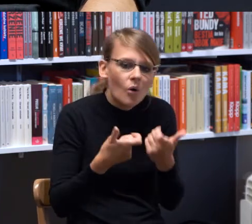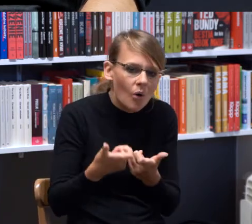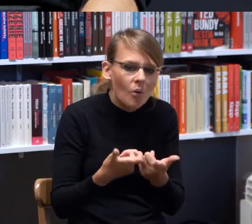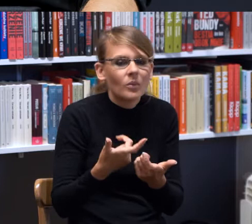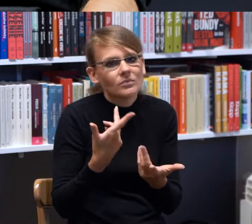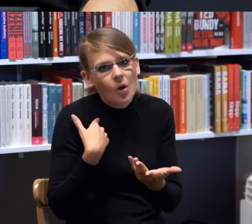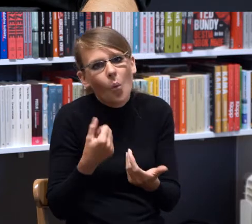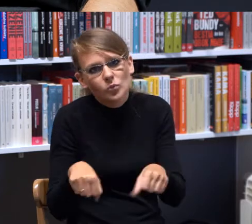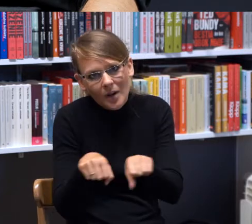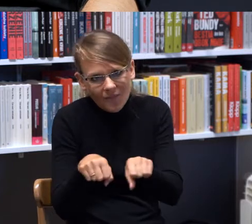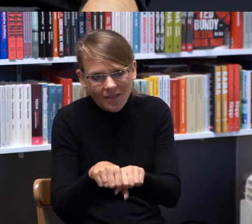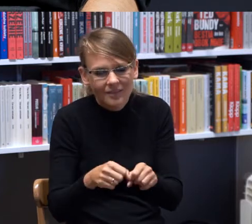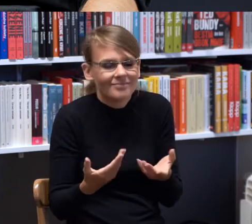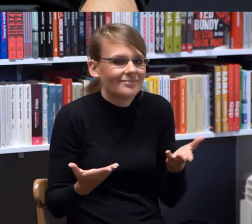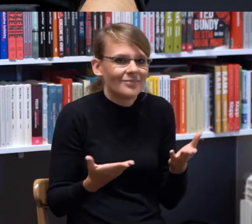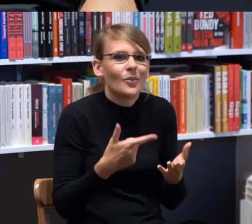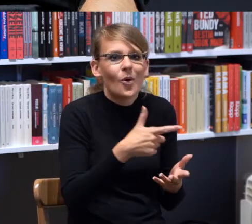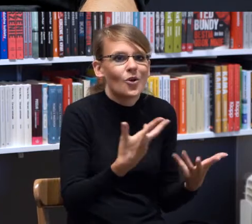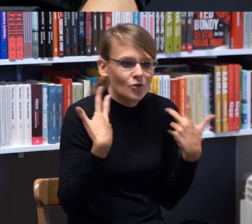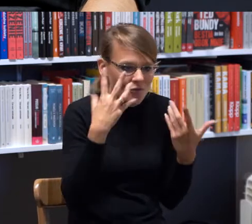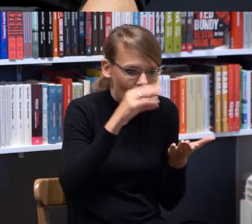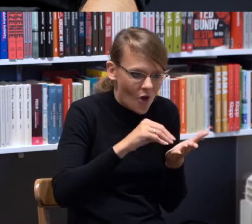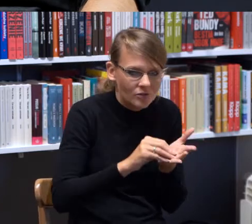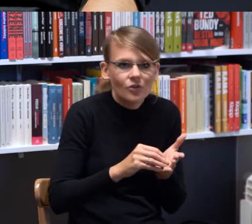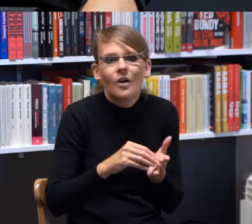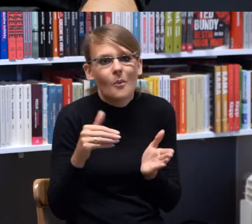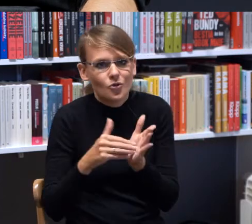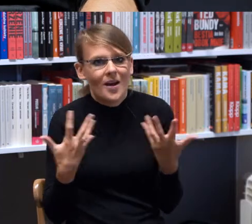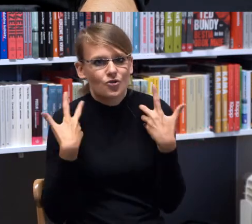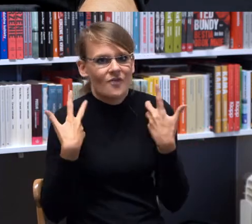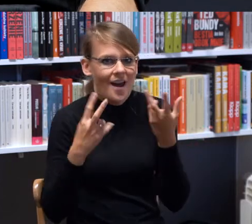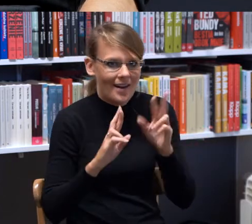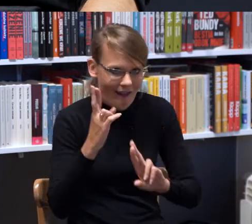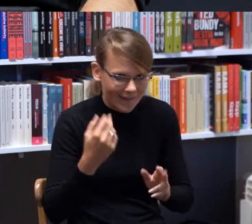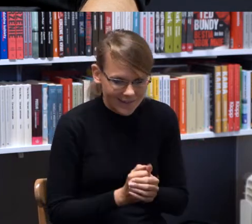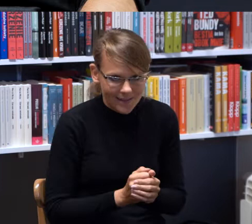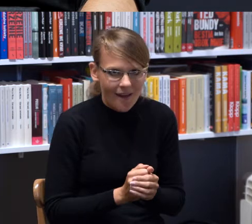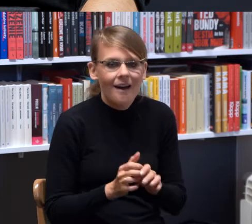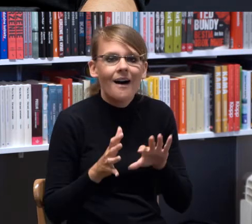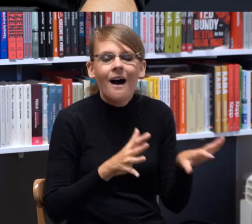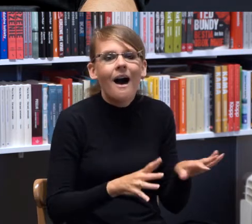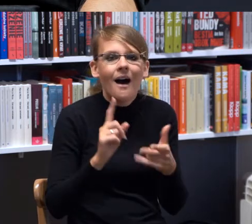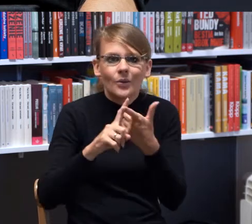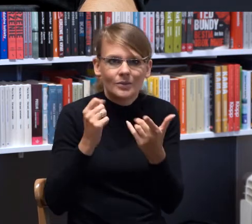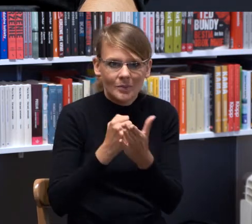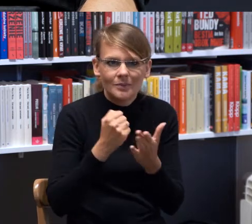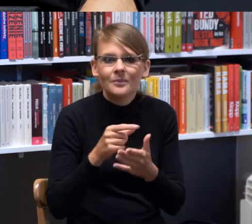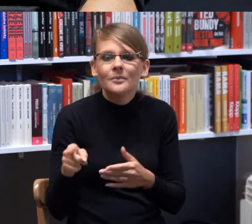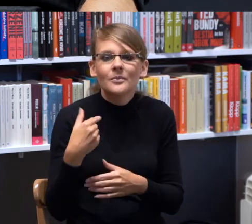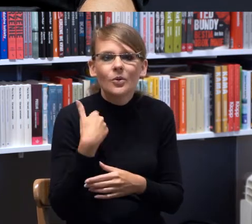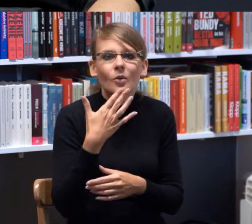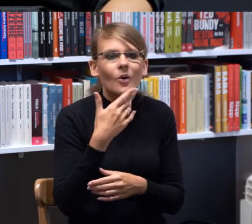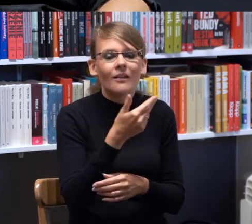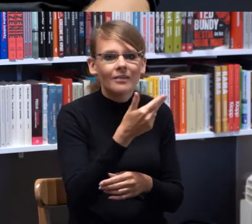prostu żywe doświadczenie domaga się żywej reakcji. Kropka. To jest jedna rzecz. A druga, powiedziałeś o polskim piciu,